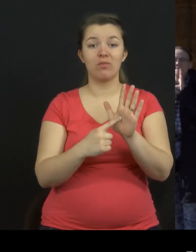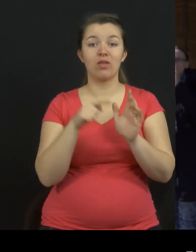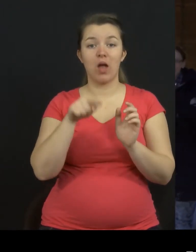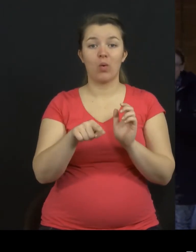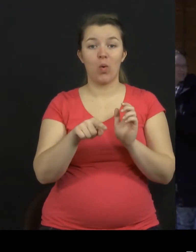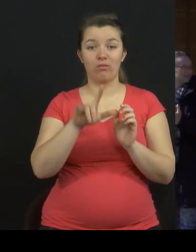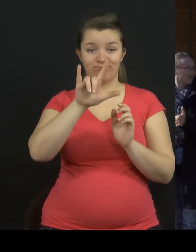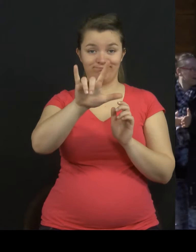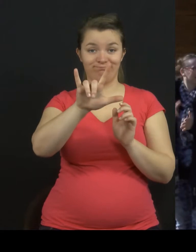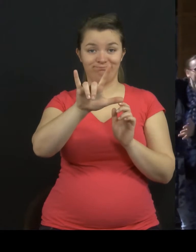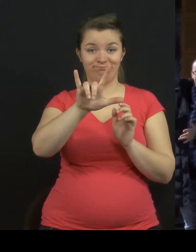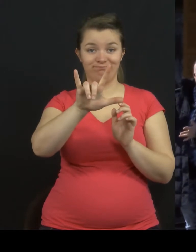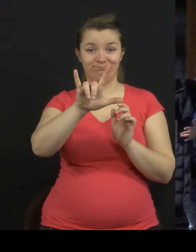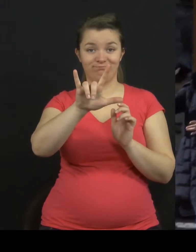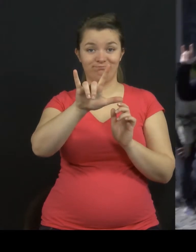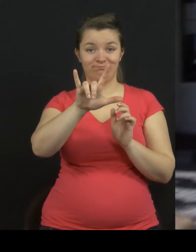pokažemo.